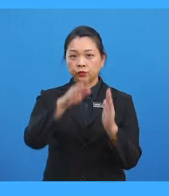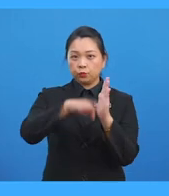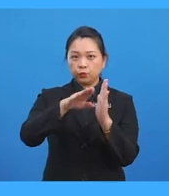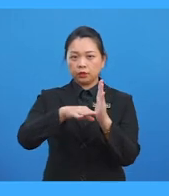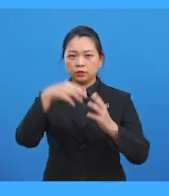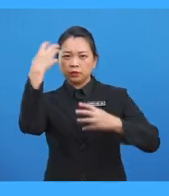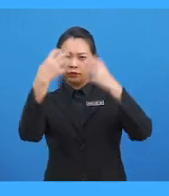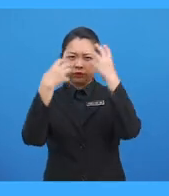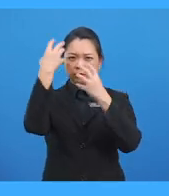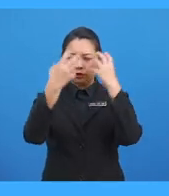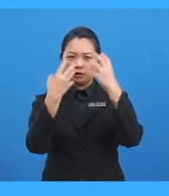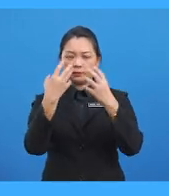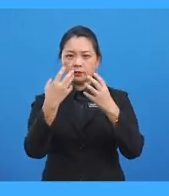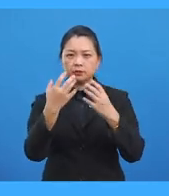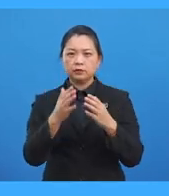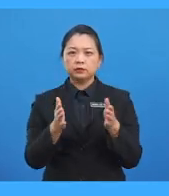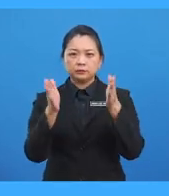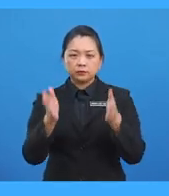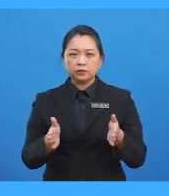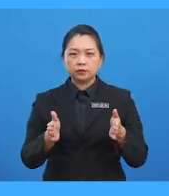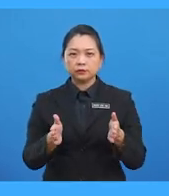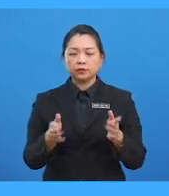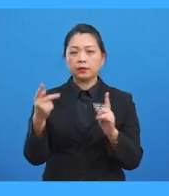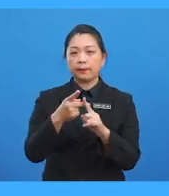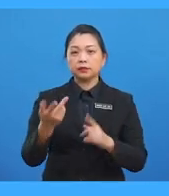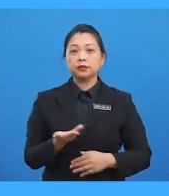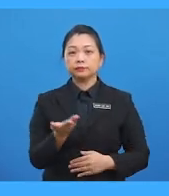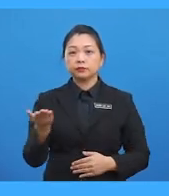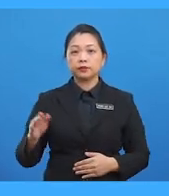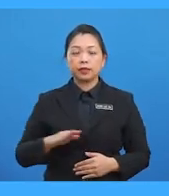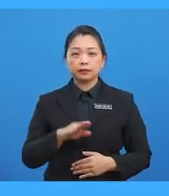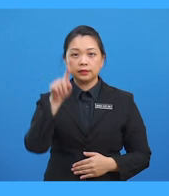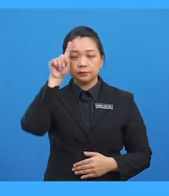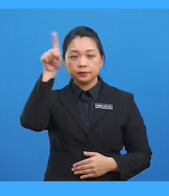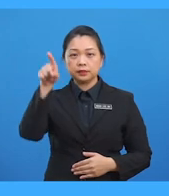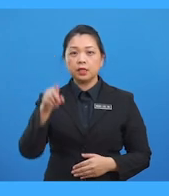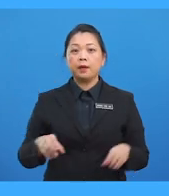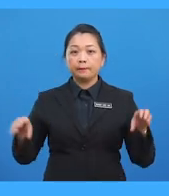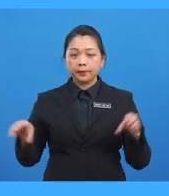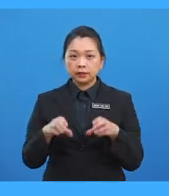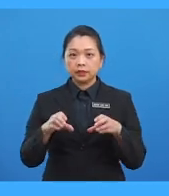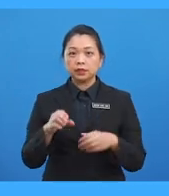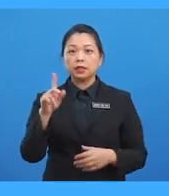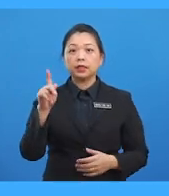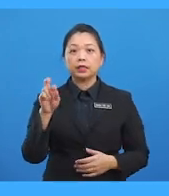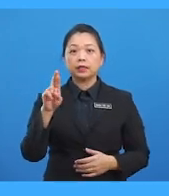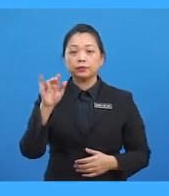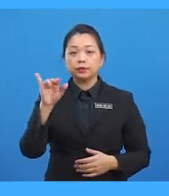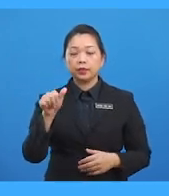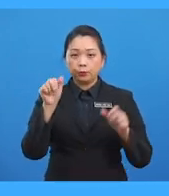pengurangan kekeliruan pelanggan melalui pendaftaran harta intelek. Pencipta karya boleh memberitahu